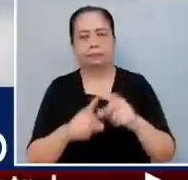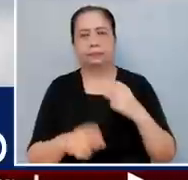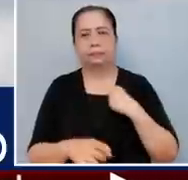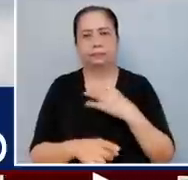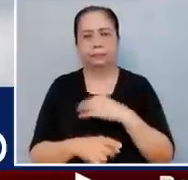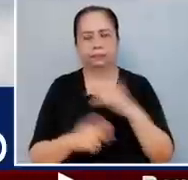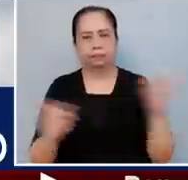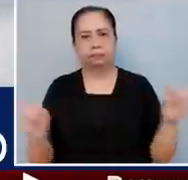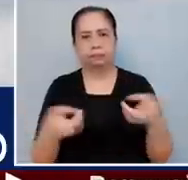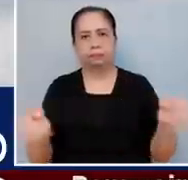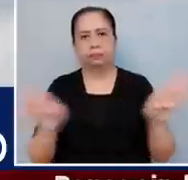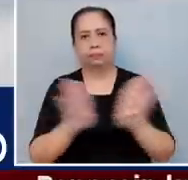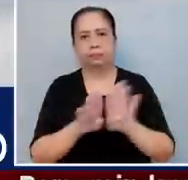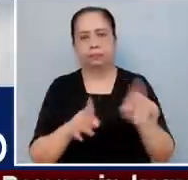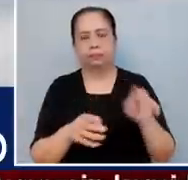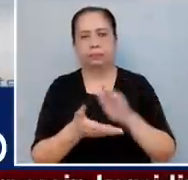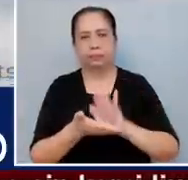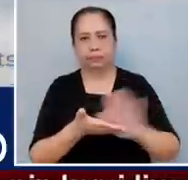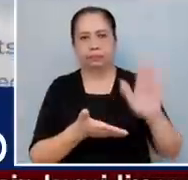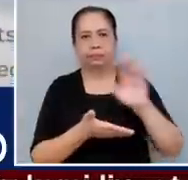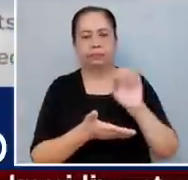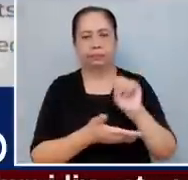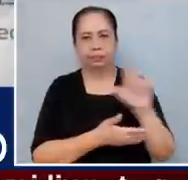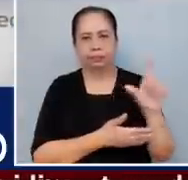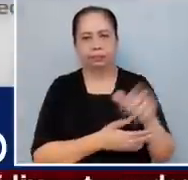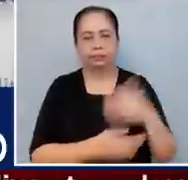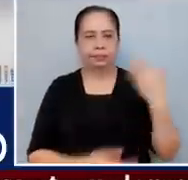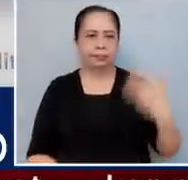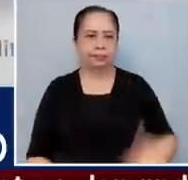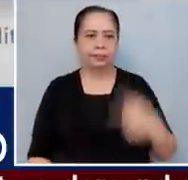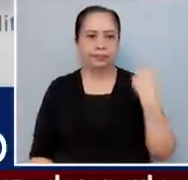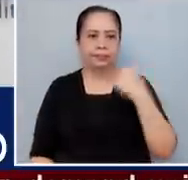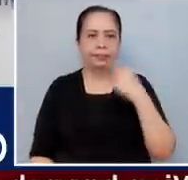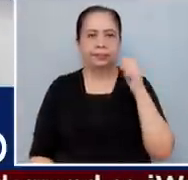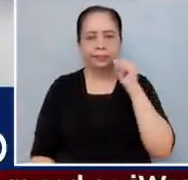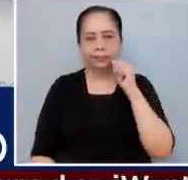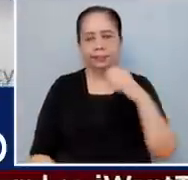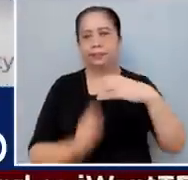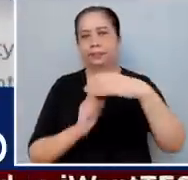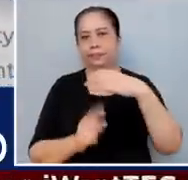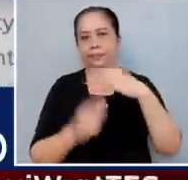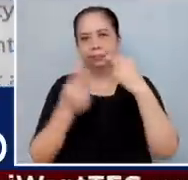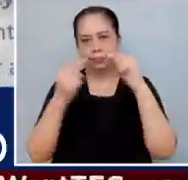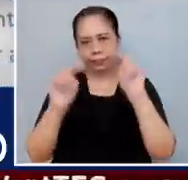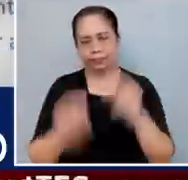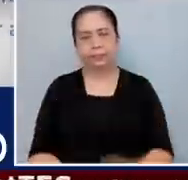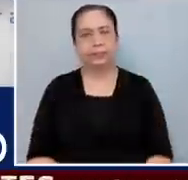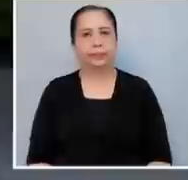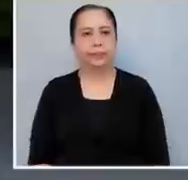ng bigla ang pagsasara ng Koleyo de San Lorenzo. Zian Ambrosio, ABS-CBN News.